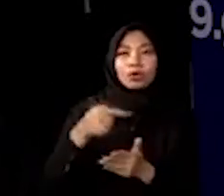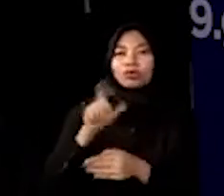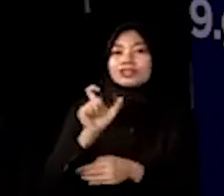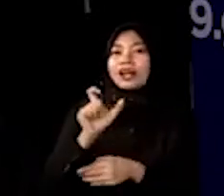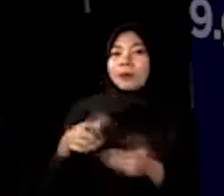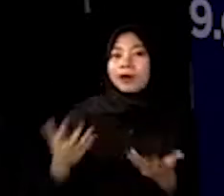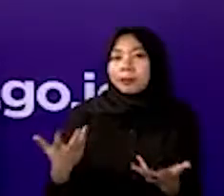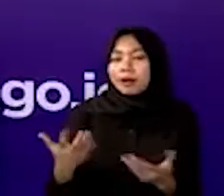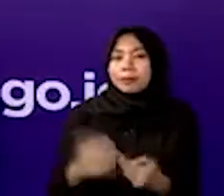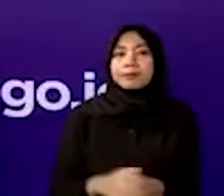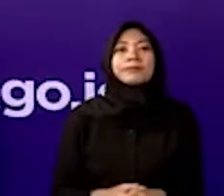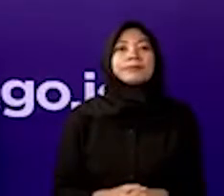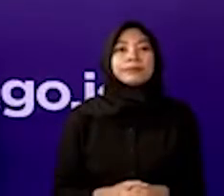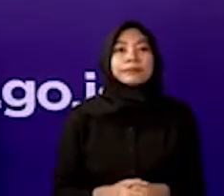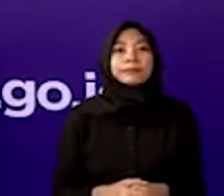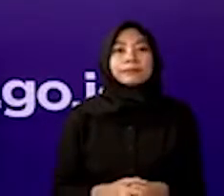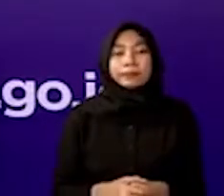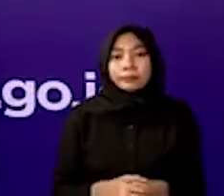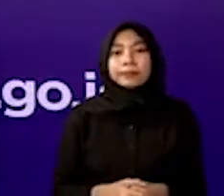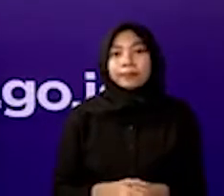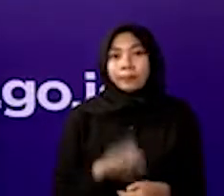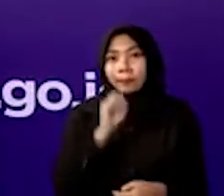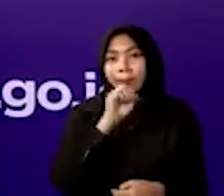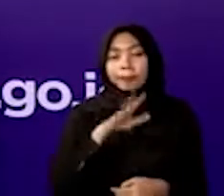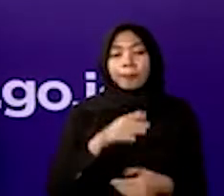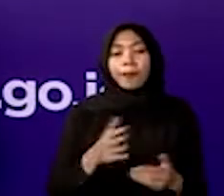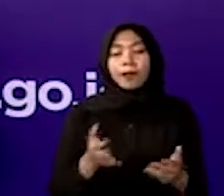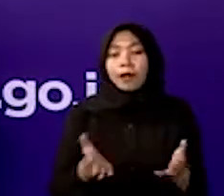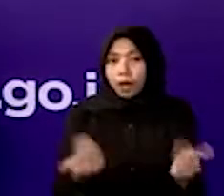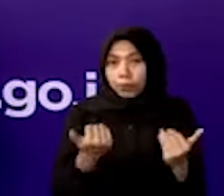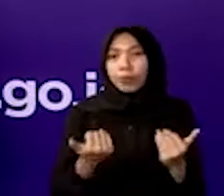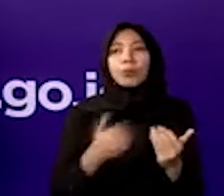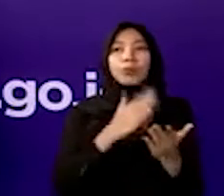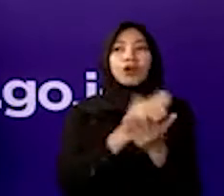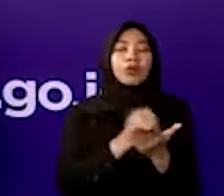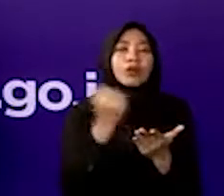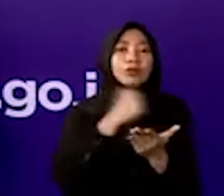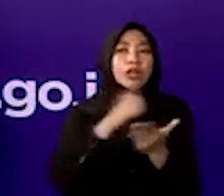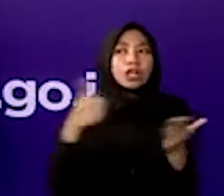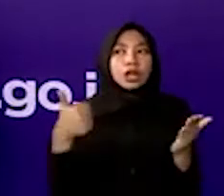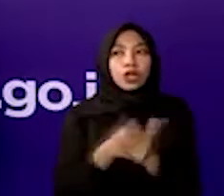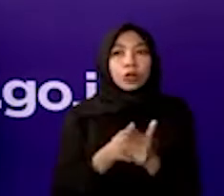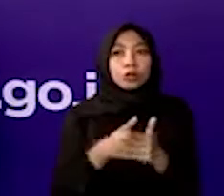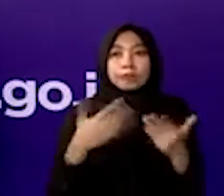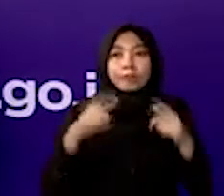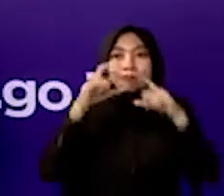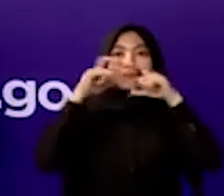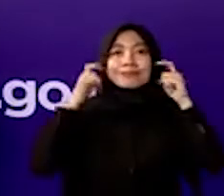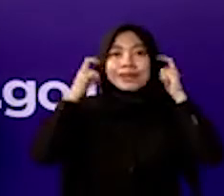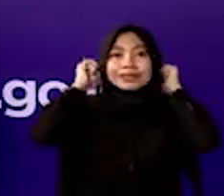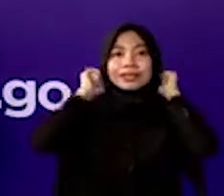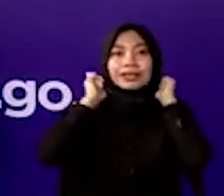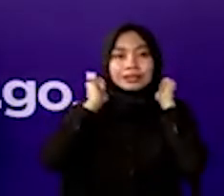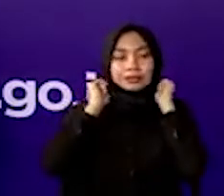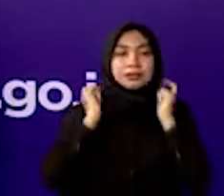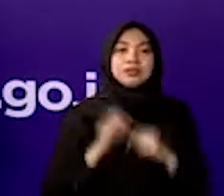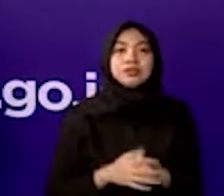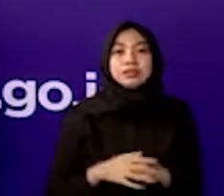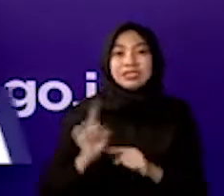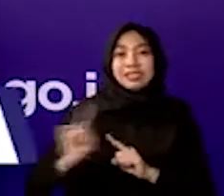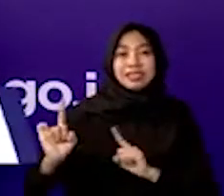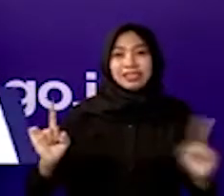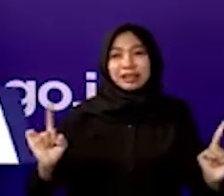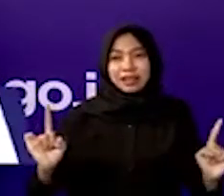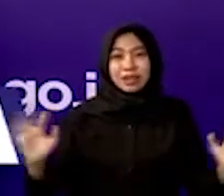I Mari kita tingkatkan kesadaran untuk patuh pada protokol kesehatan memakai masker menjaga